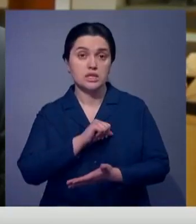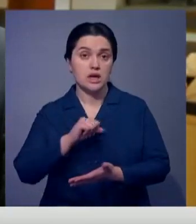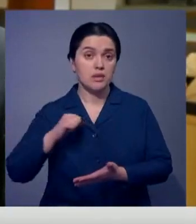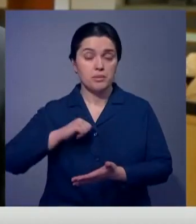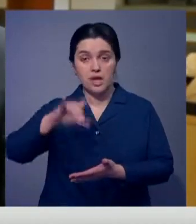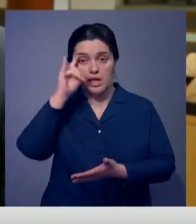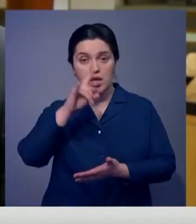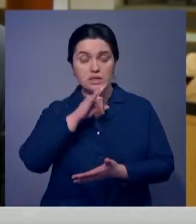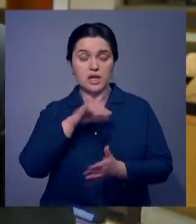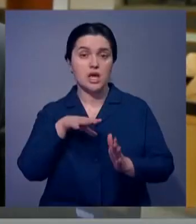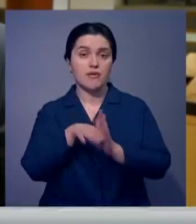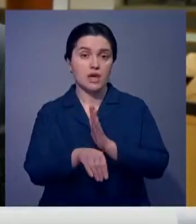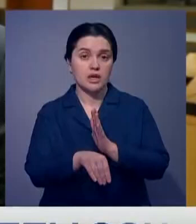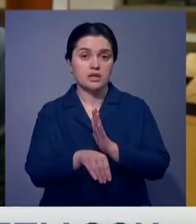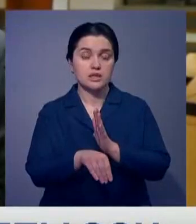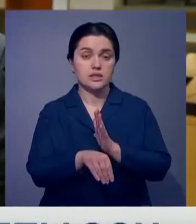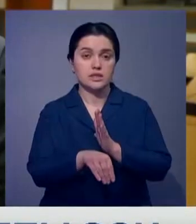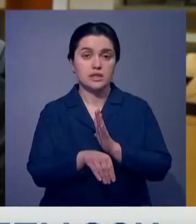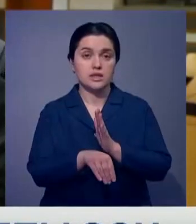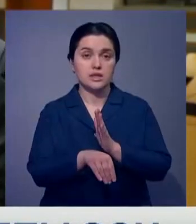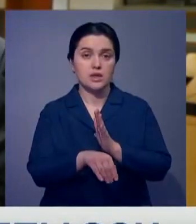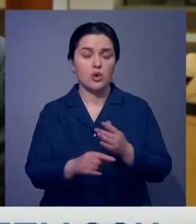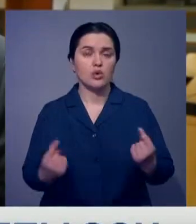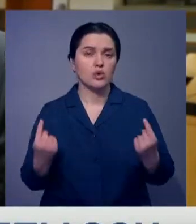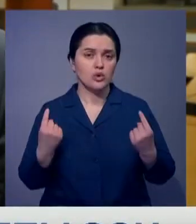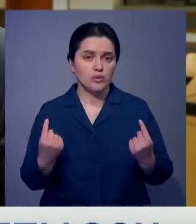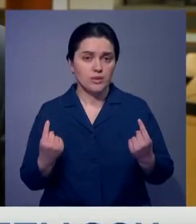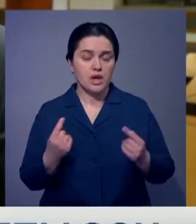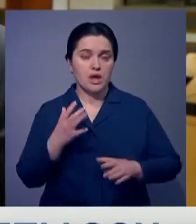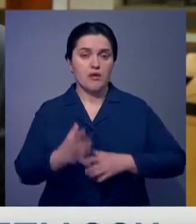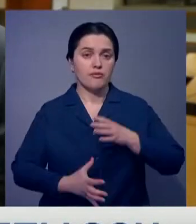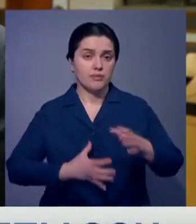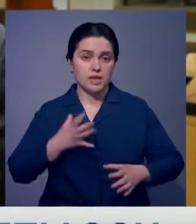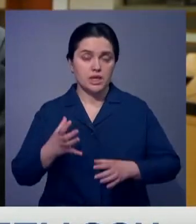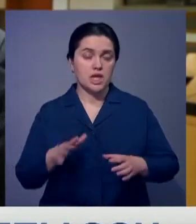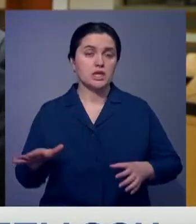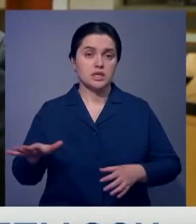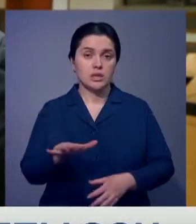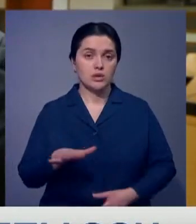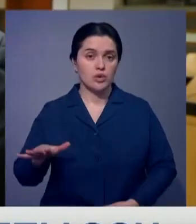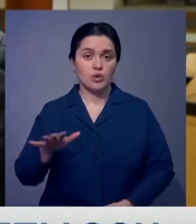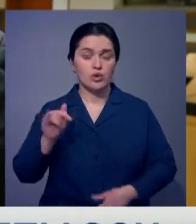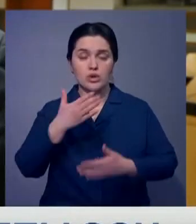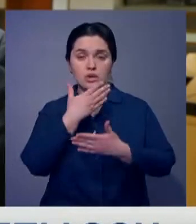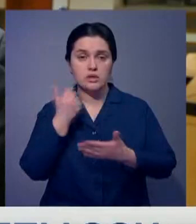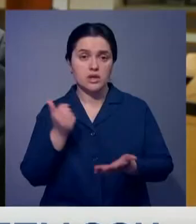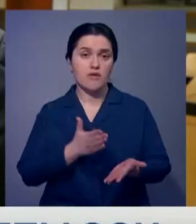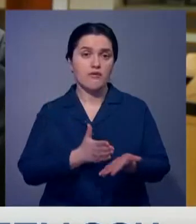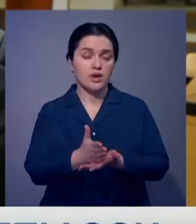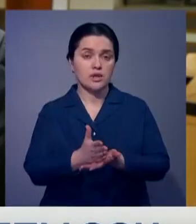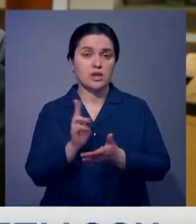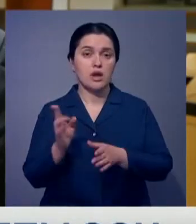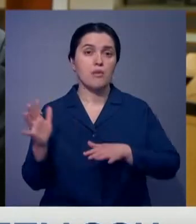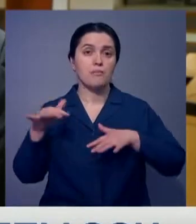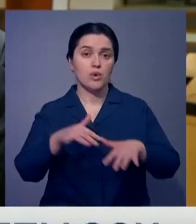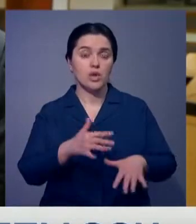Казахстан является самой крупной в мире территории, которая не имеет выхода к морю. Поэтому